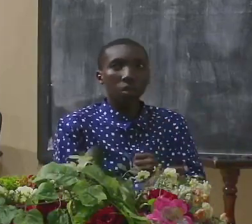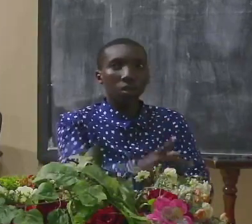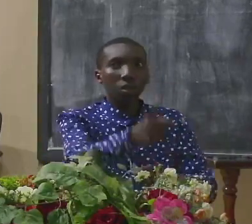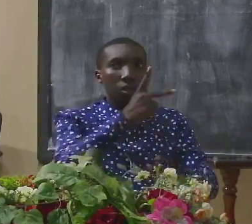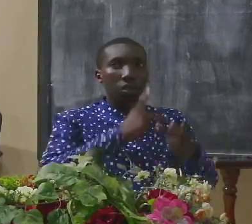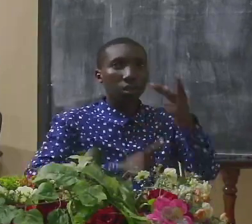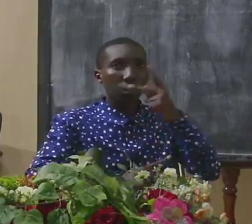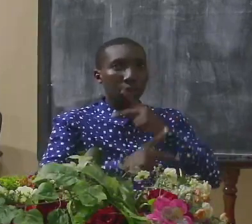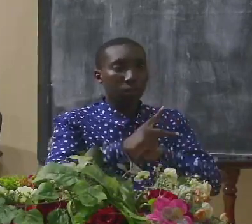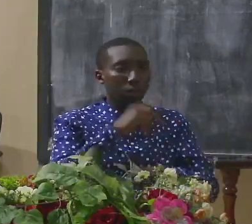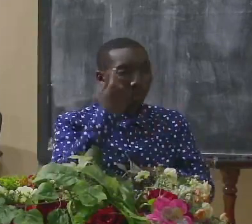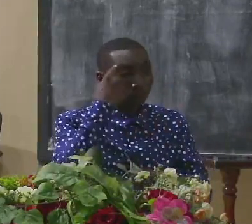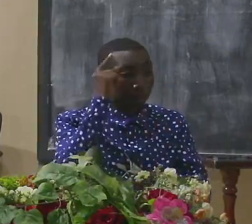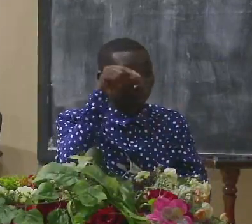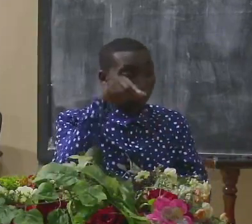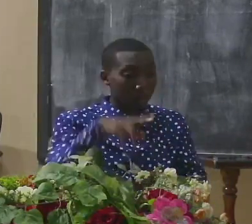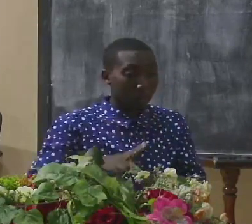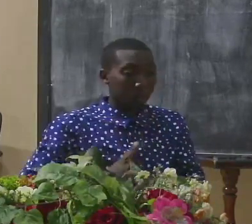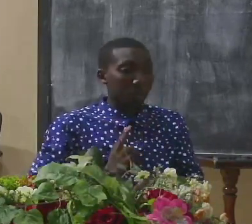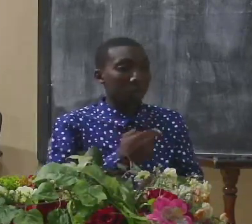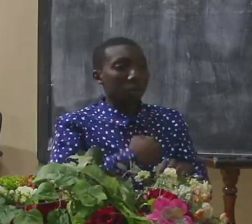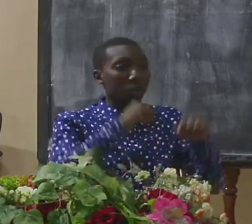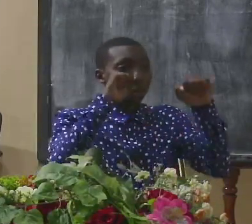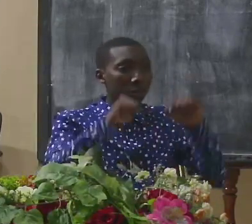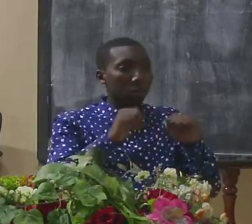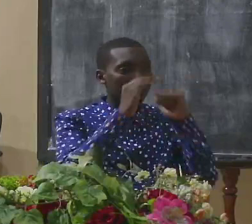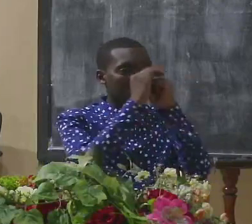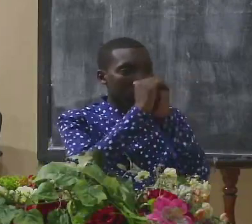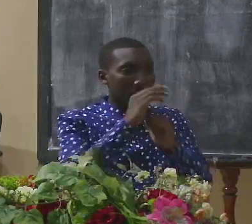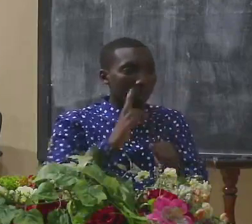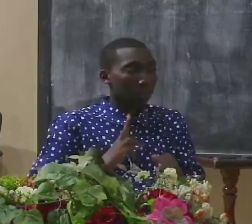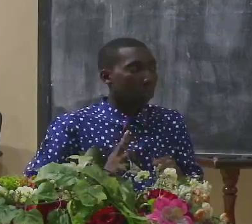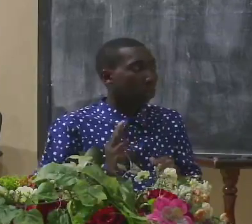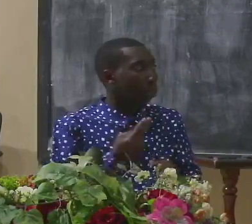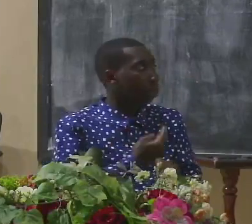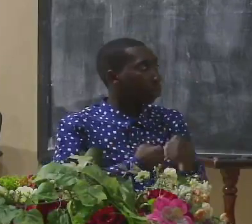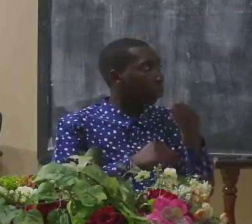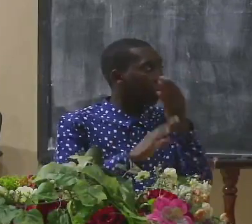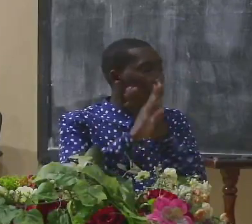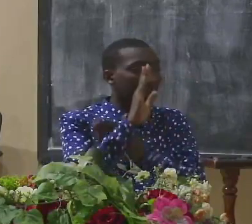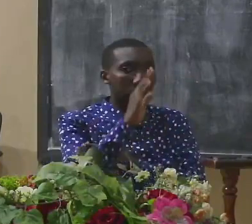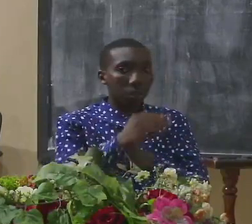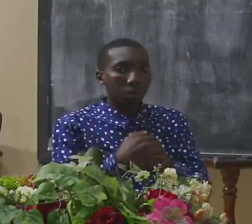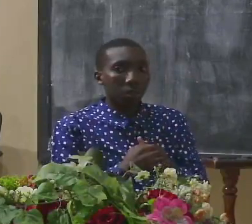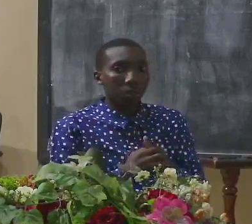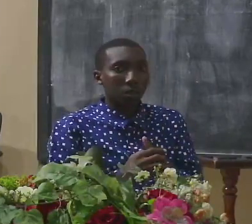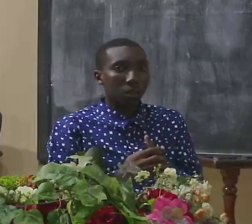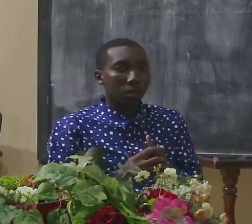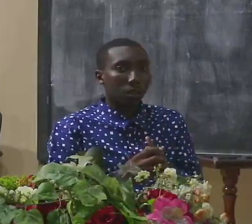Aje atuongoze tumwabudu Mungu wetu. Nous conduire pour que nous puissions adorer notre Dieu.